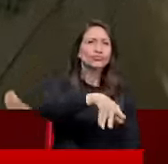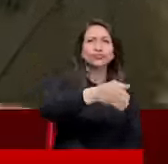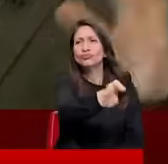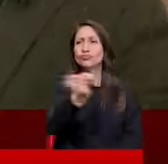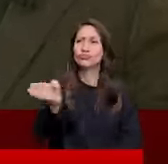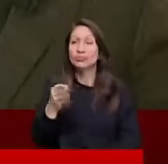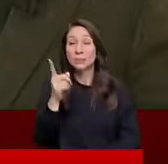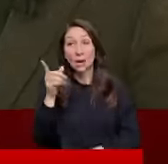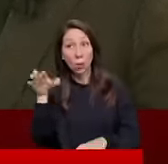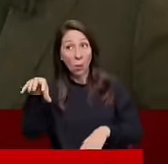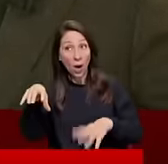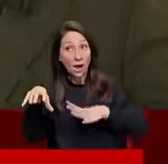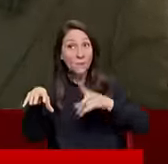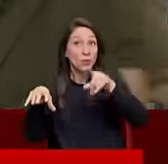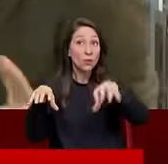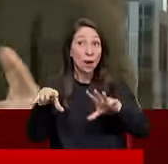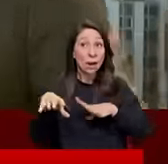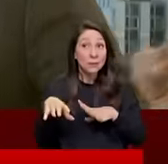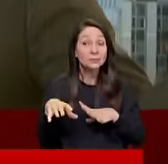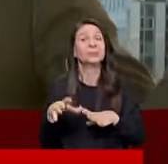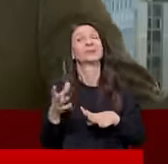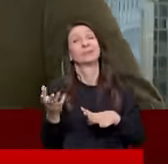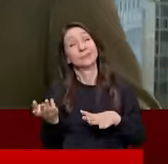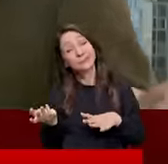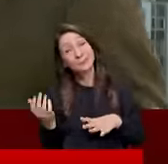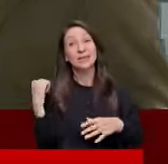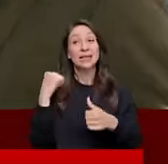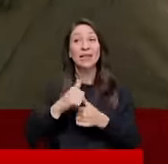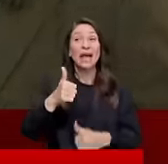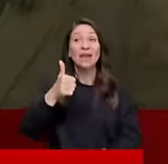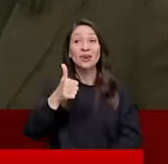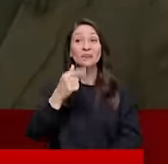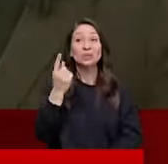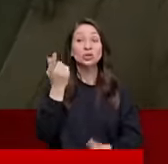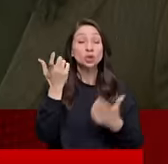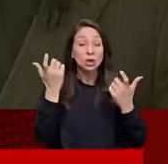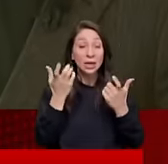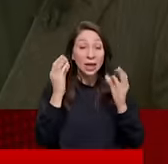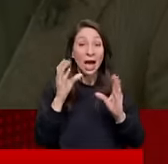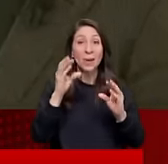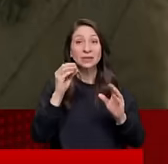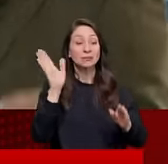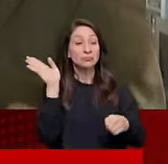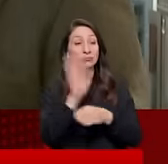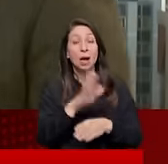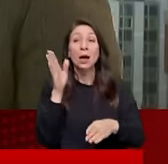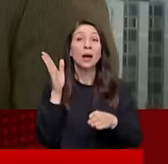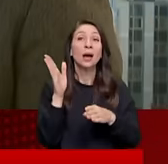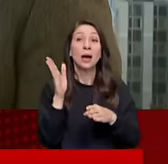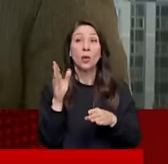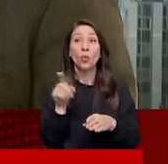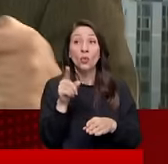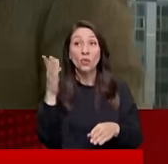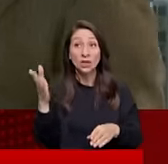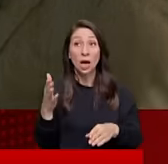Şimdi bir tarafta o var, bir tarafta bu var. Zaten yeniden Refah Partisi'nin birçok yerde AK Parti'yi sarsması,